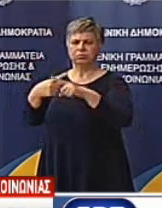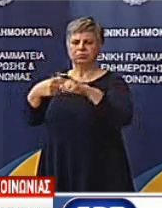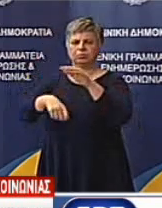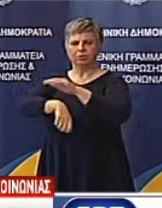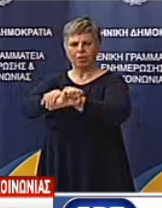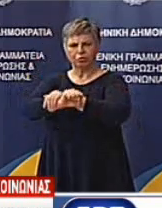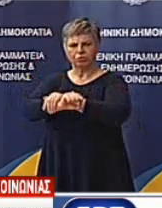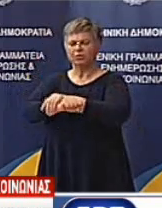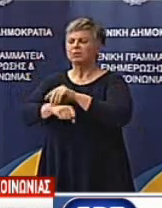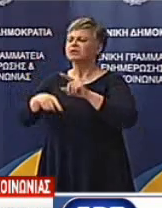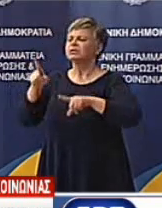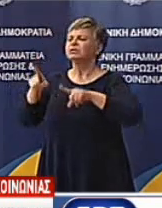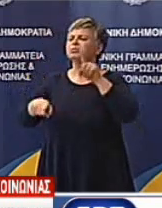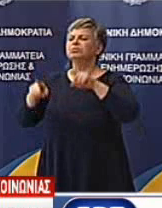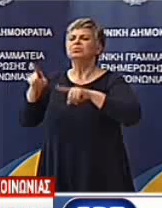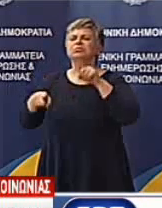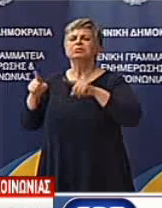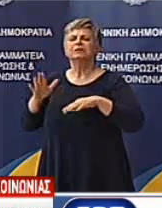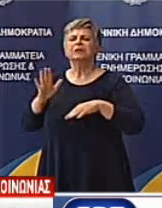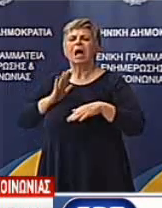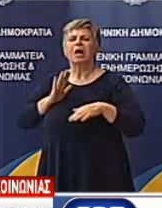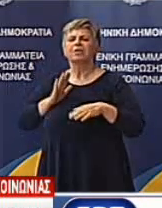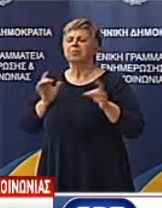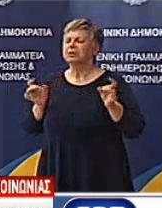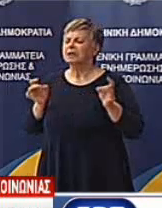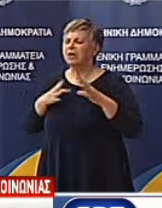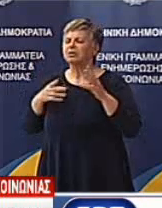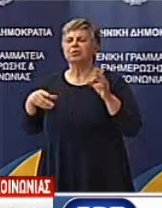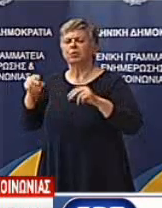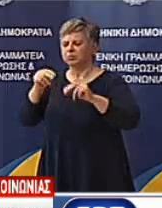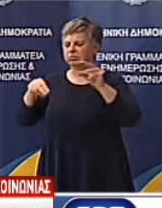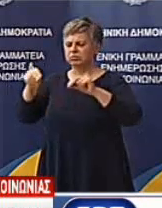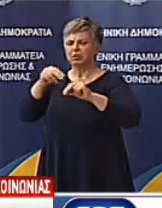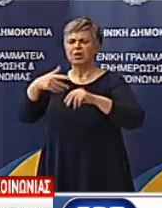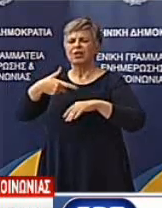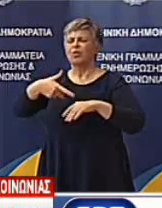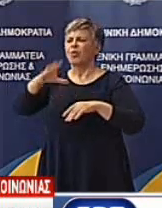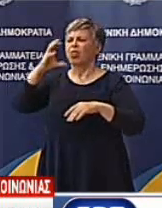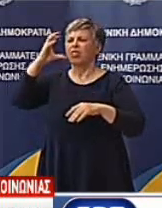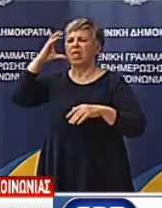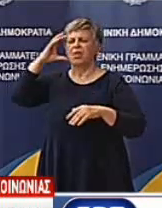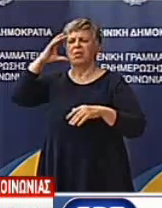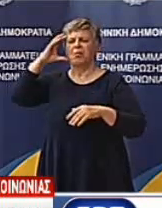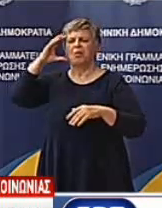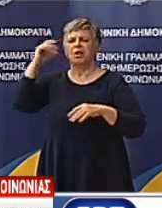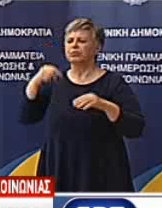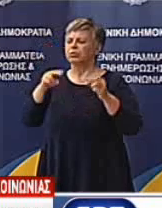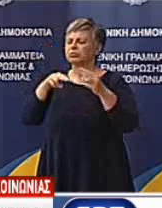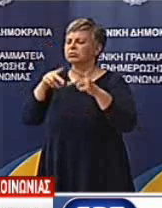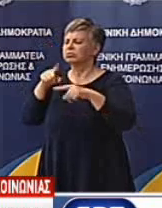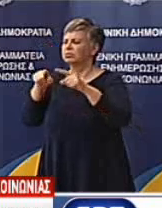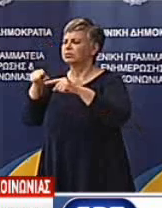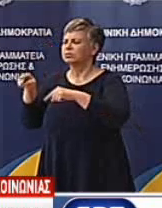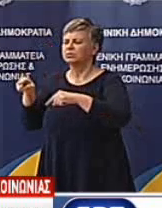τη συνάντηση με τον κύριο Νταβούτογλου ήταν σε αυτή την είσοδο. Διάφοροι άνθρωποι, δεν μπορώ να θυμηθώ, έγιναν συστάσεις. Μεταξύ των οποίων έγινε και μια